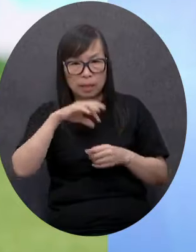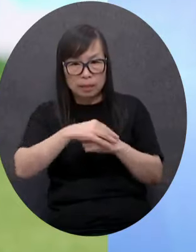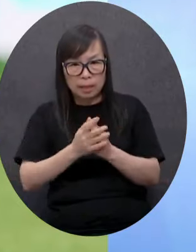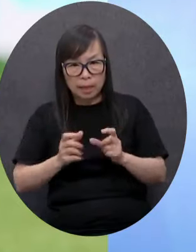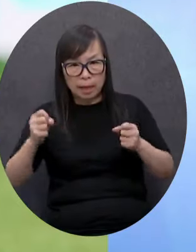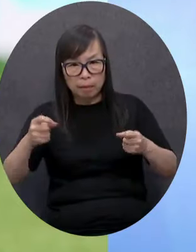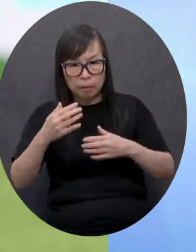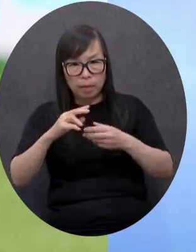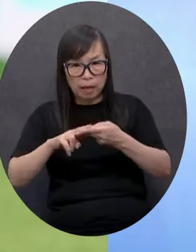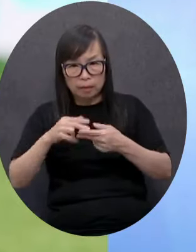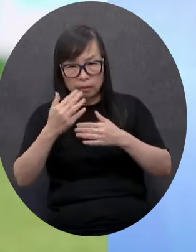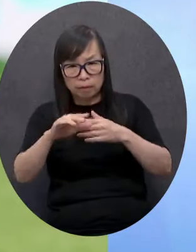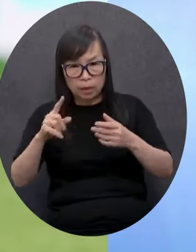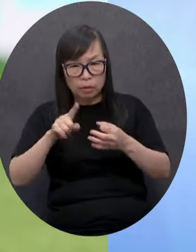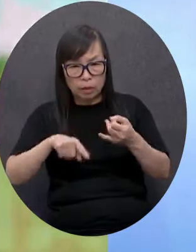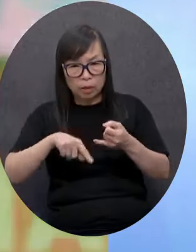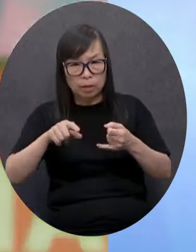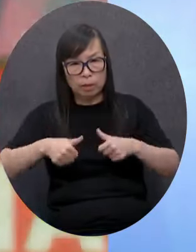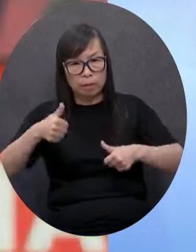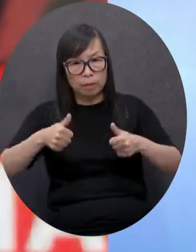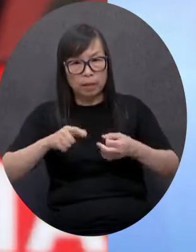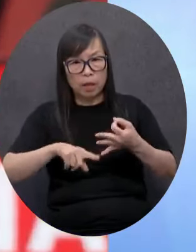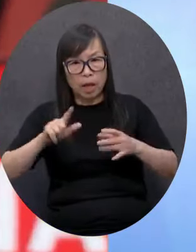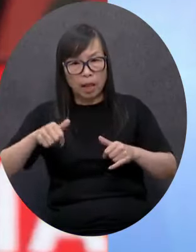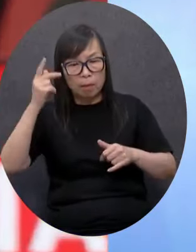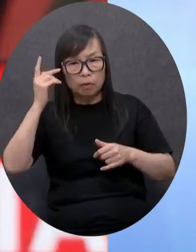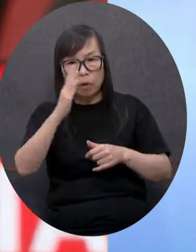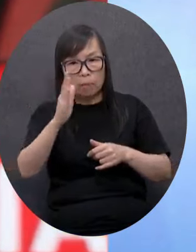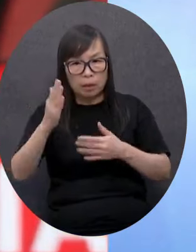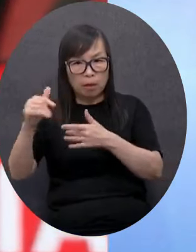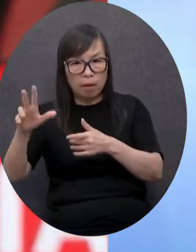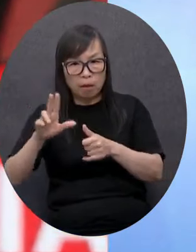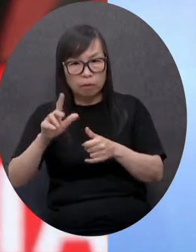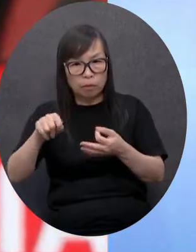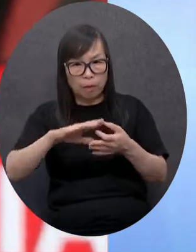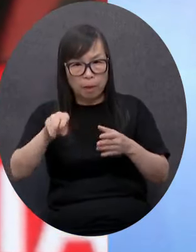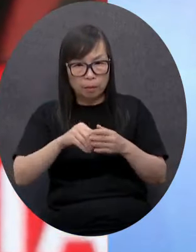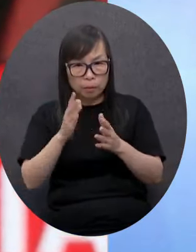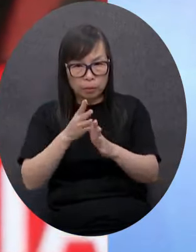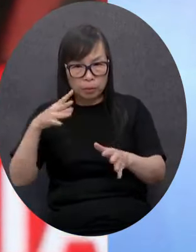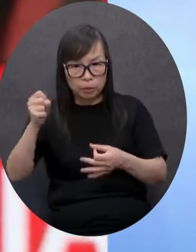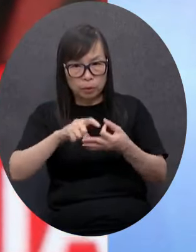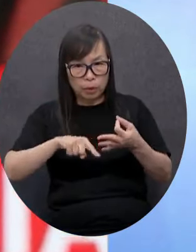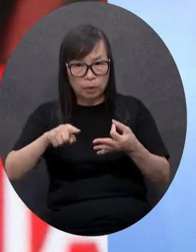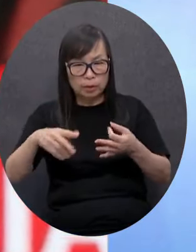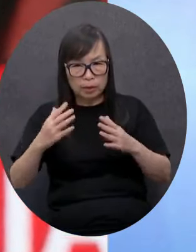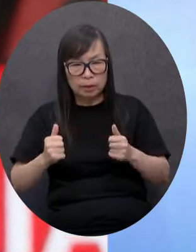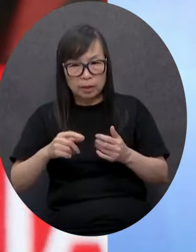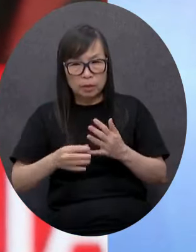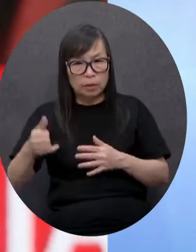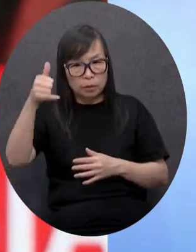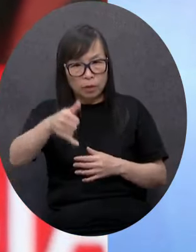区外围赛分组赛最后一场赛事。南韩多名外流主将包括队长孙兴敏等正选上